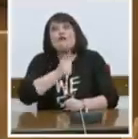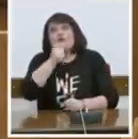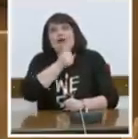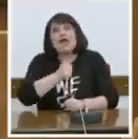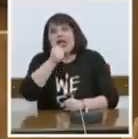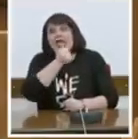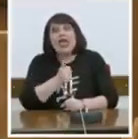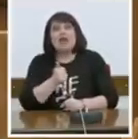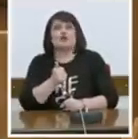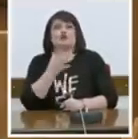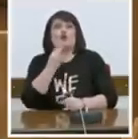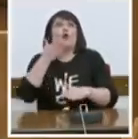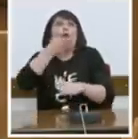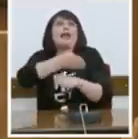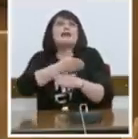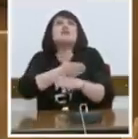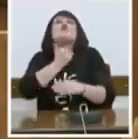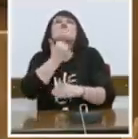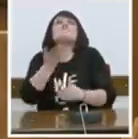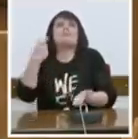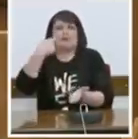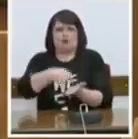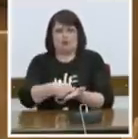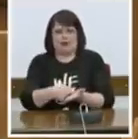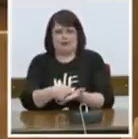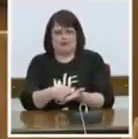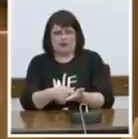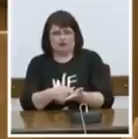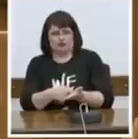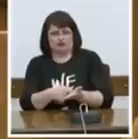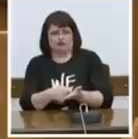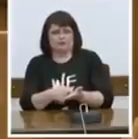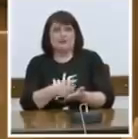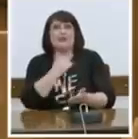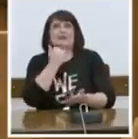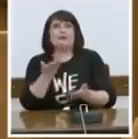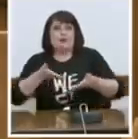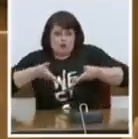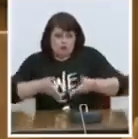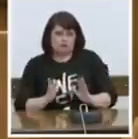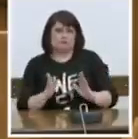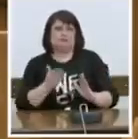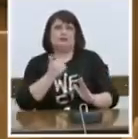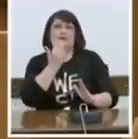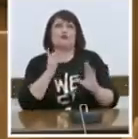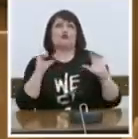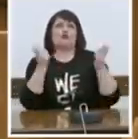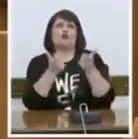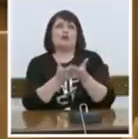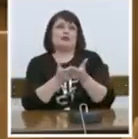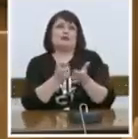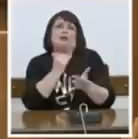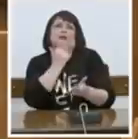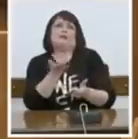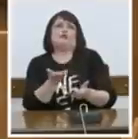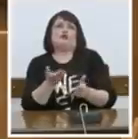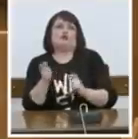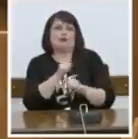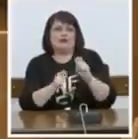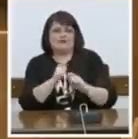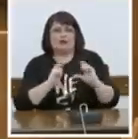βάρος των ενοικίων και δεν μπορούν να κάνουν οικογένεια. Θέλουμε να είμαστε η